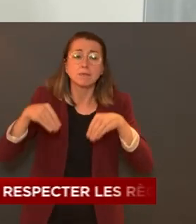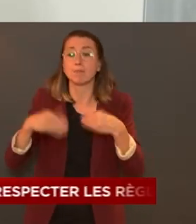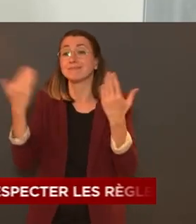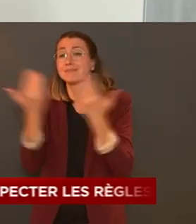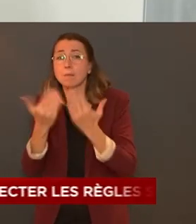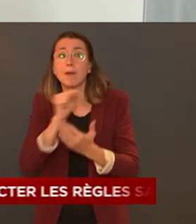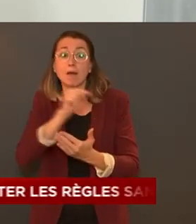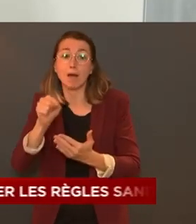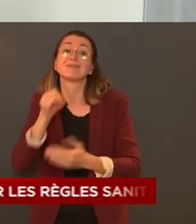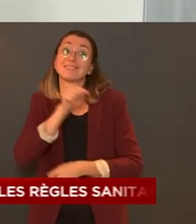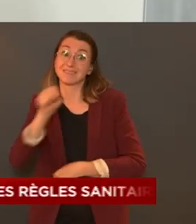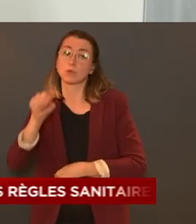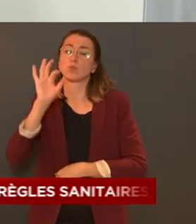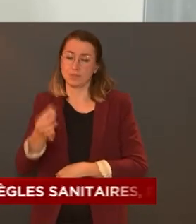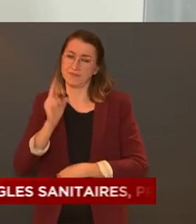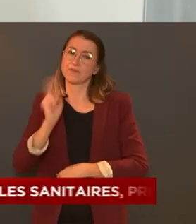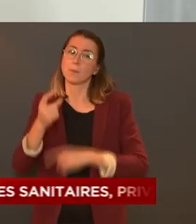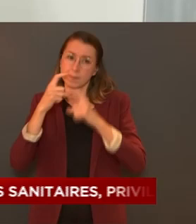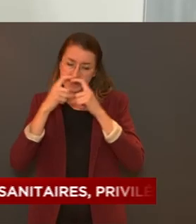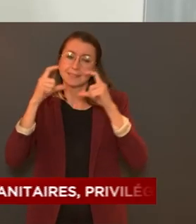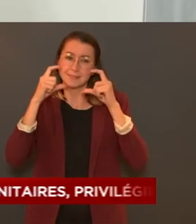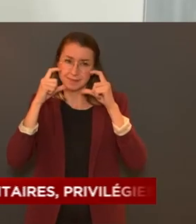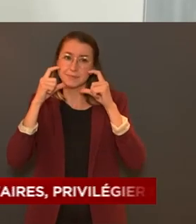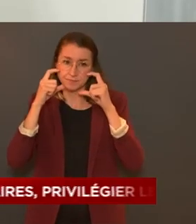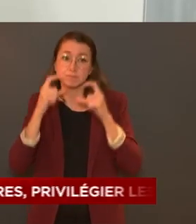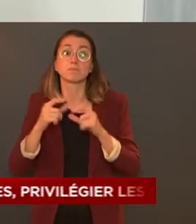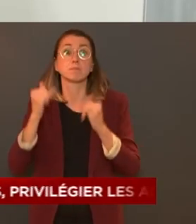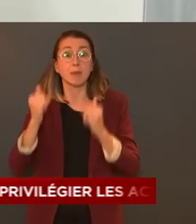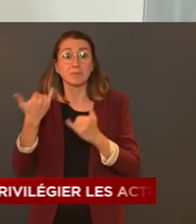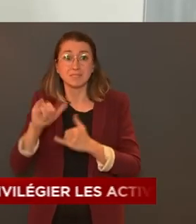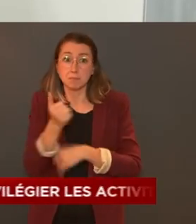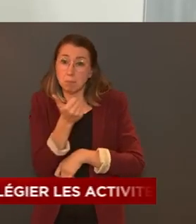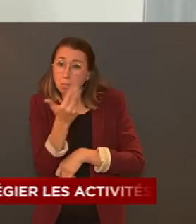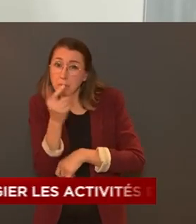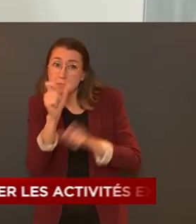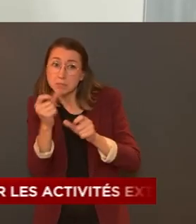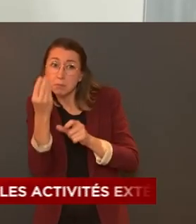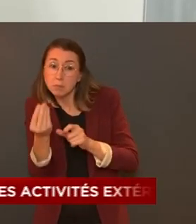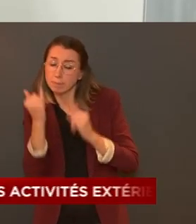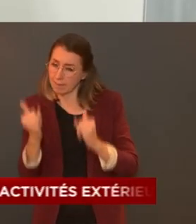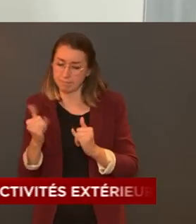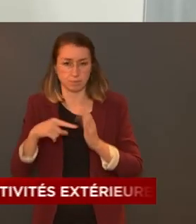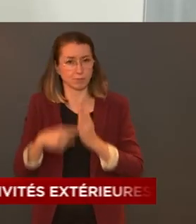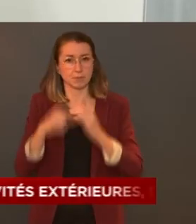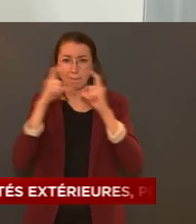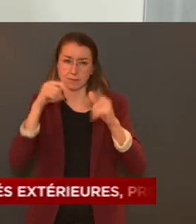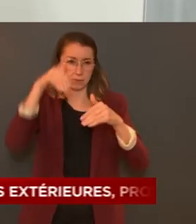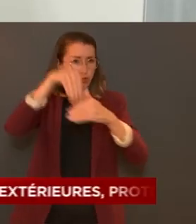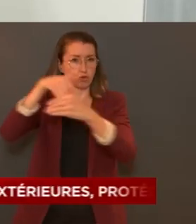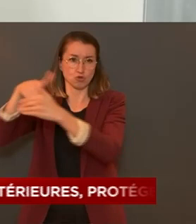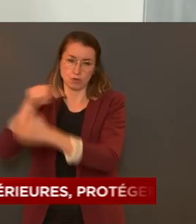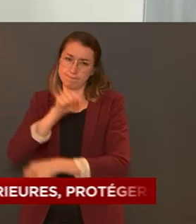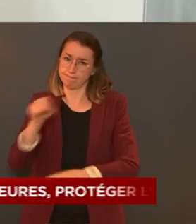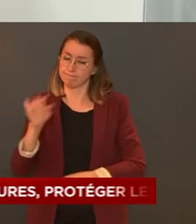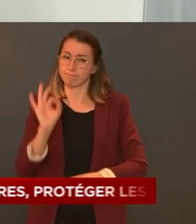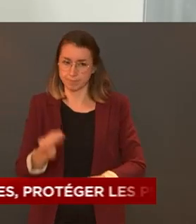ça peu importe qu'il y ait du monde ou qu'il n'y en ait pas. Et Nous demanderons, pour essayer d'avoir une cohérence dans